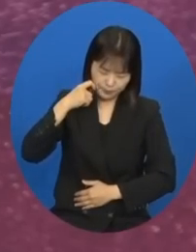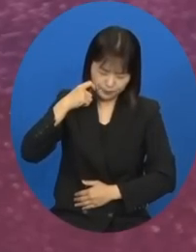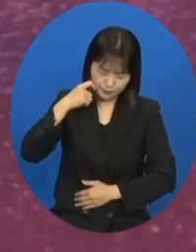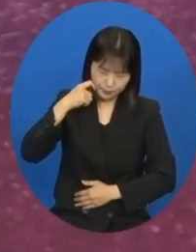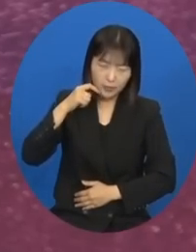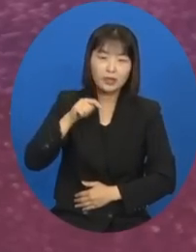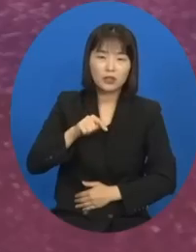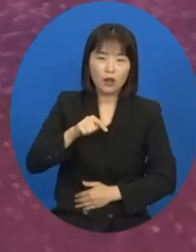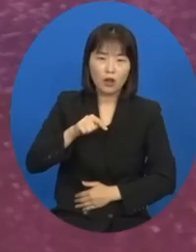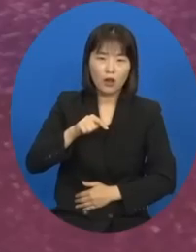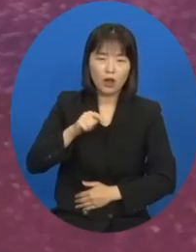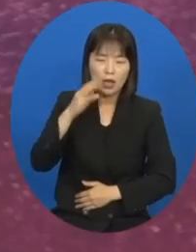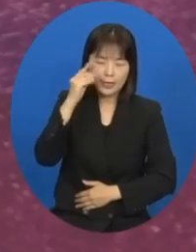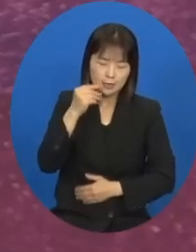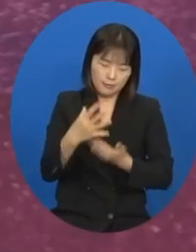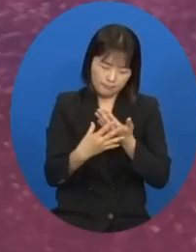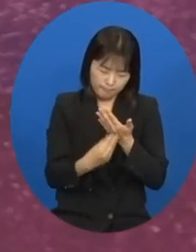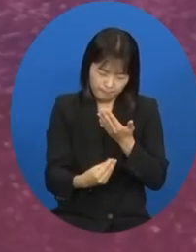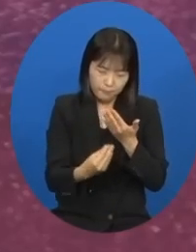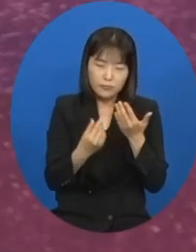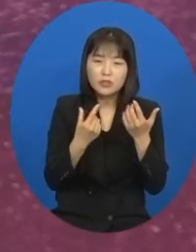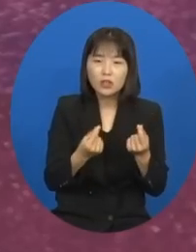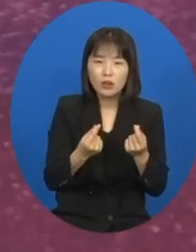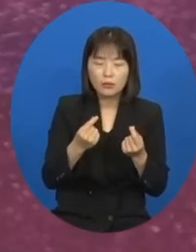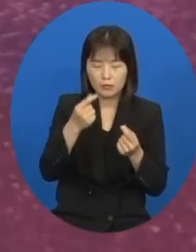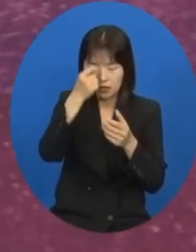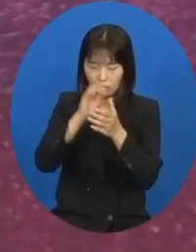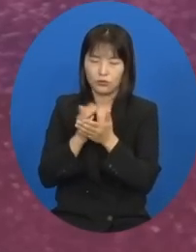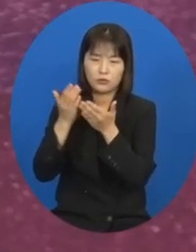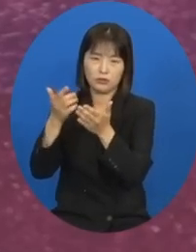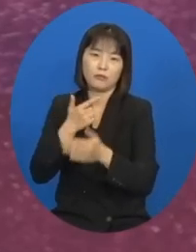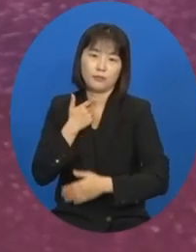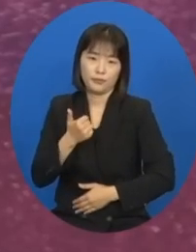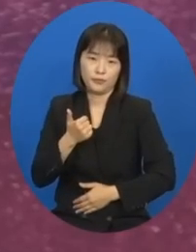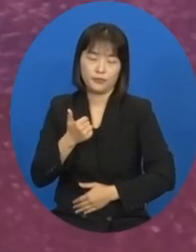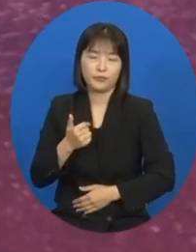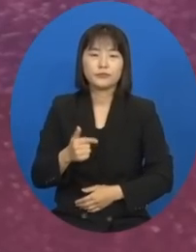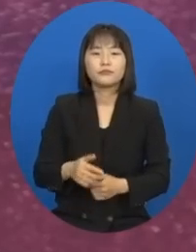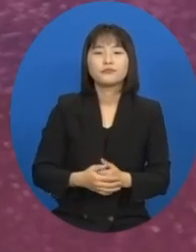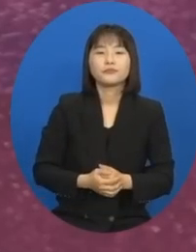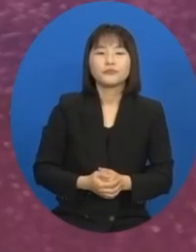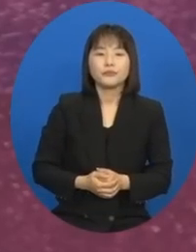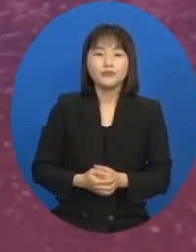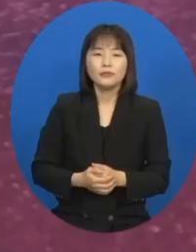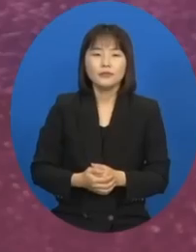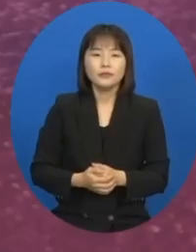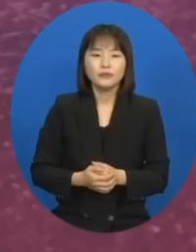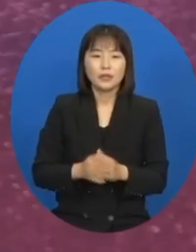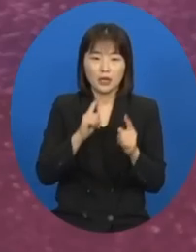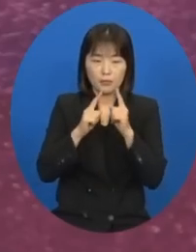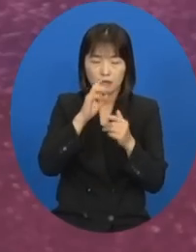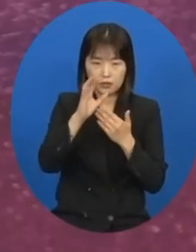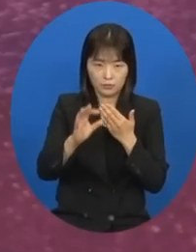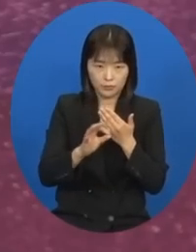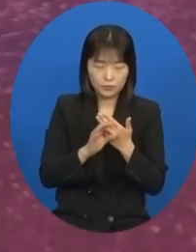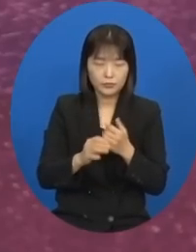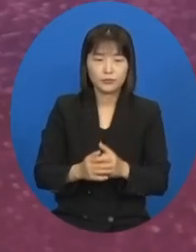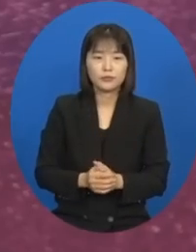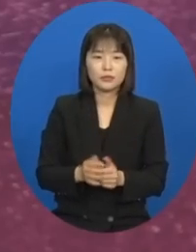기름이 짜지듯이 기도하셨던 것입니다 누가복음 22장 44절을 보면요